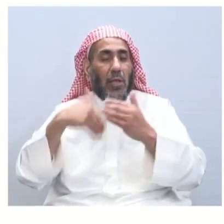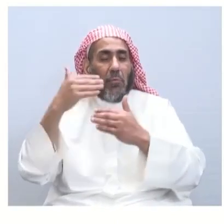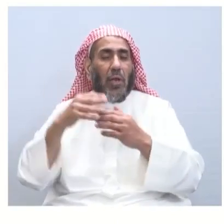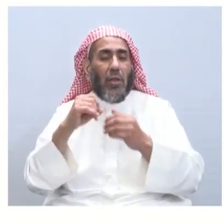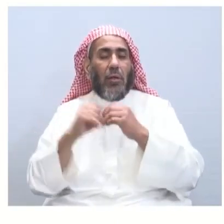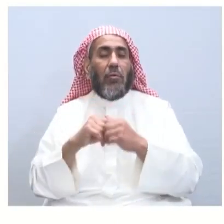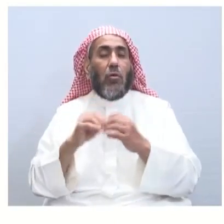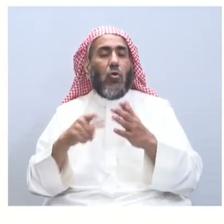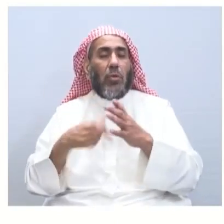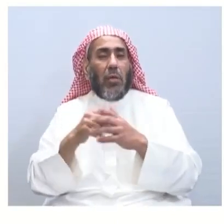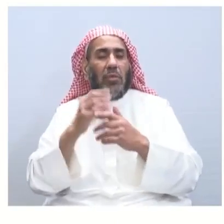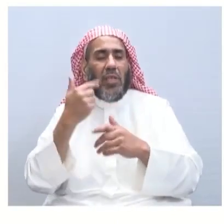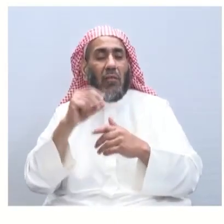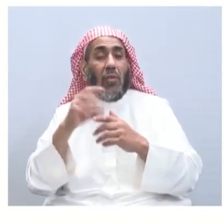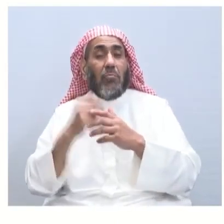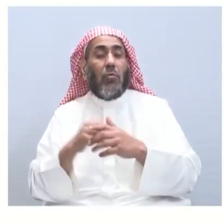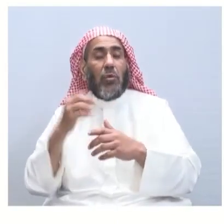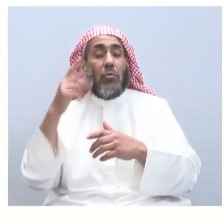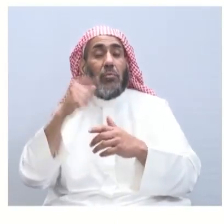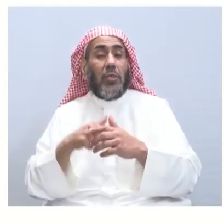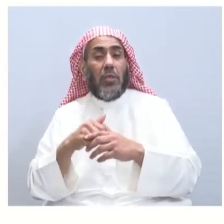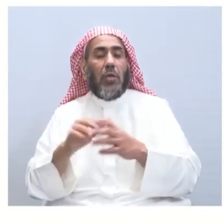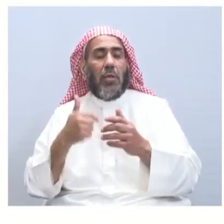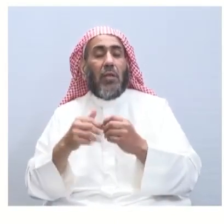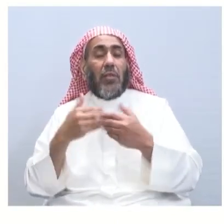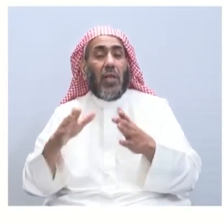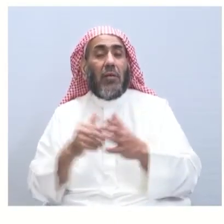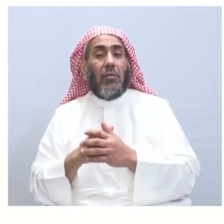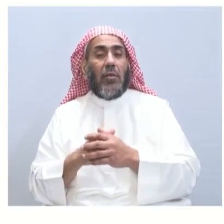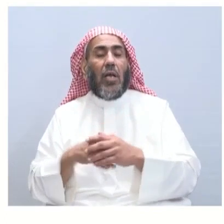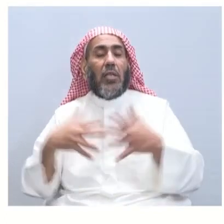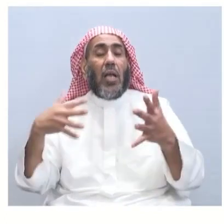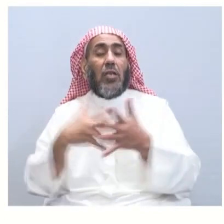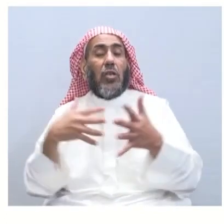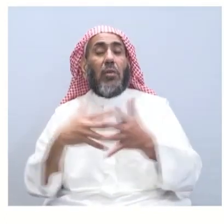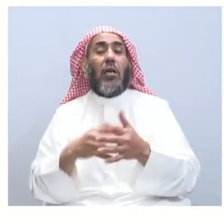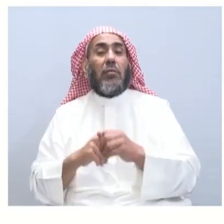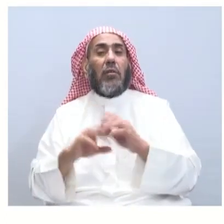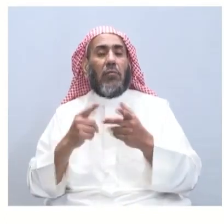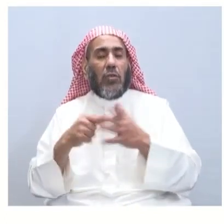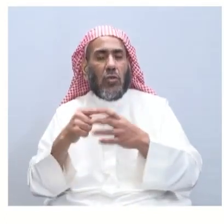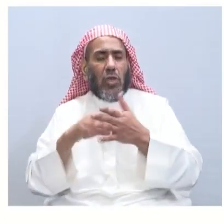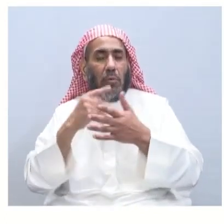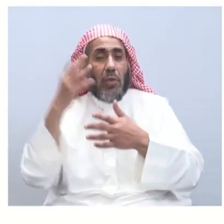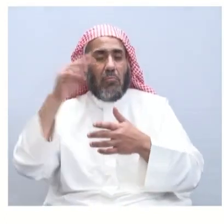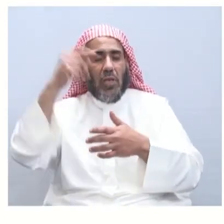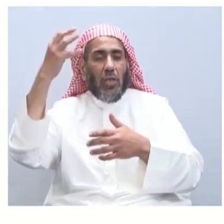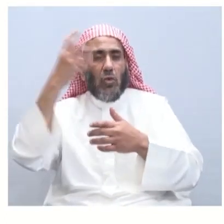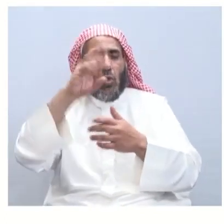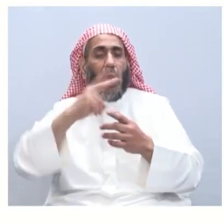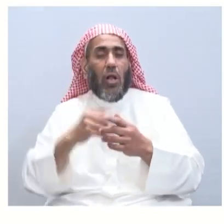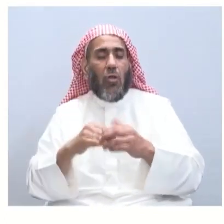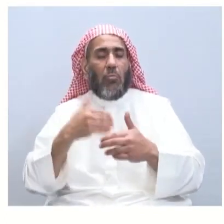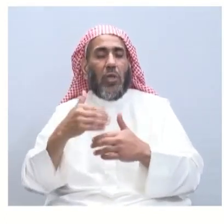الثانويه وابتداء من سنه 1377 بدا افتتاح الجامعات في التي كانت جامعه ملك سعود اولها